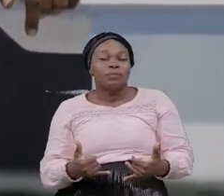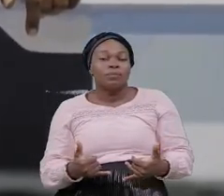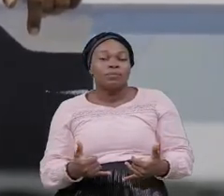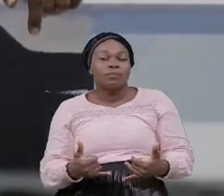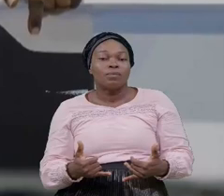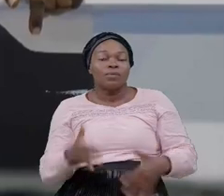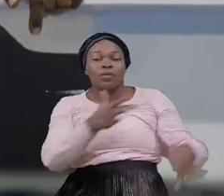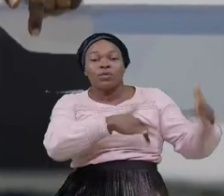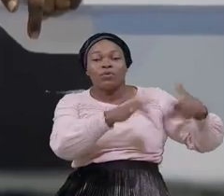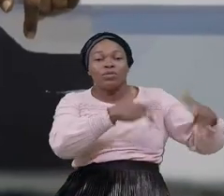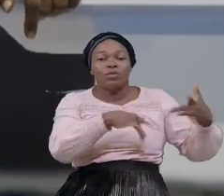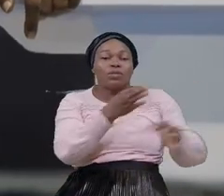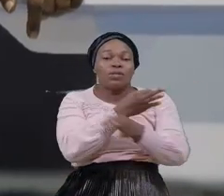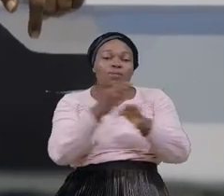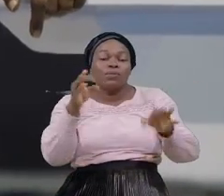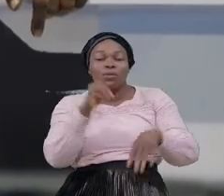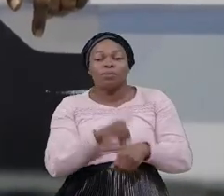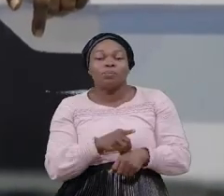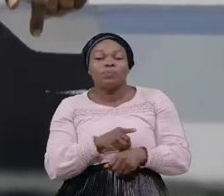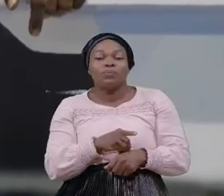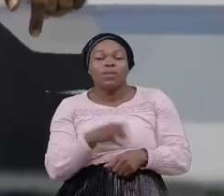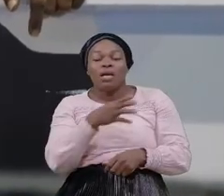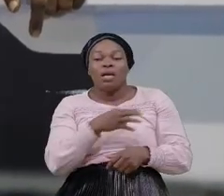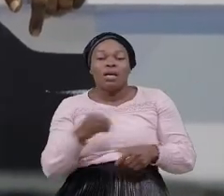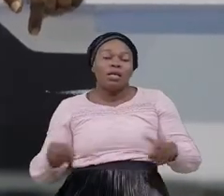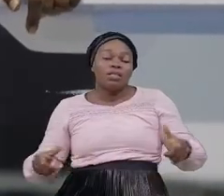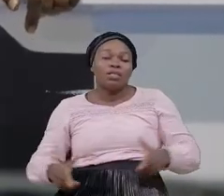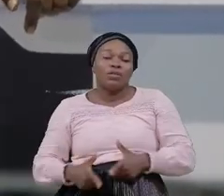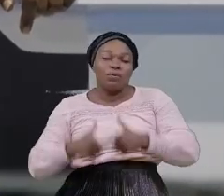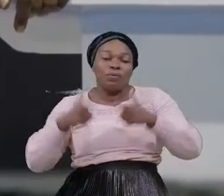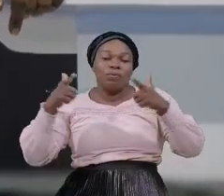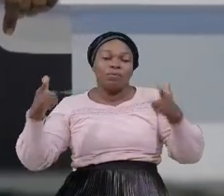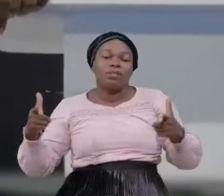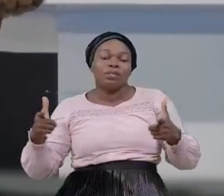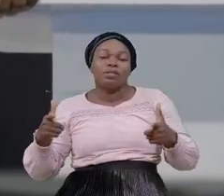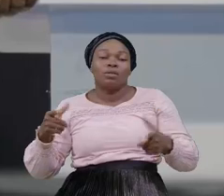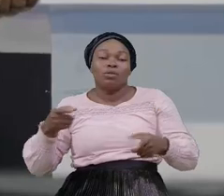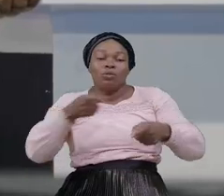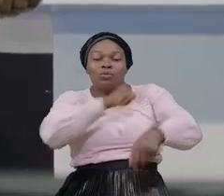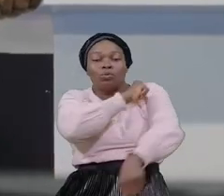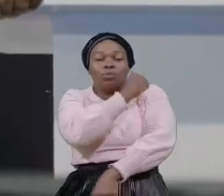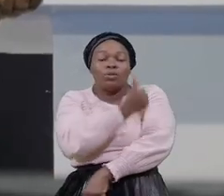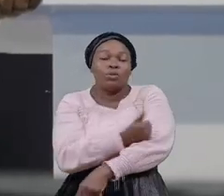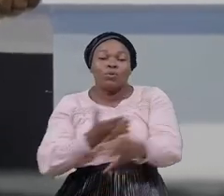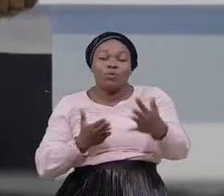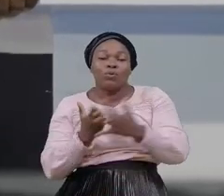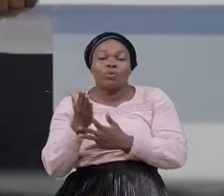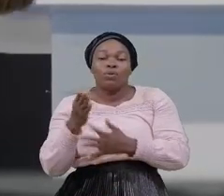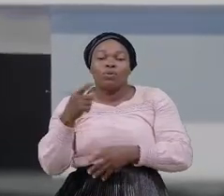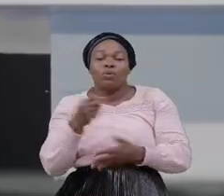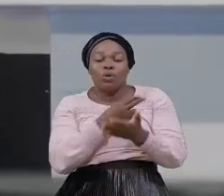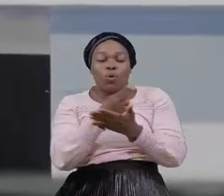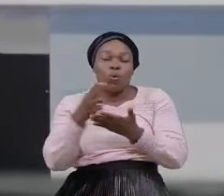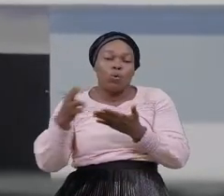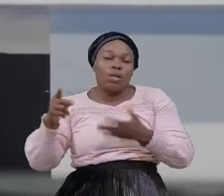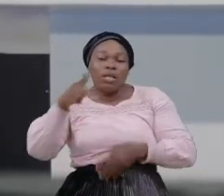C'est la libération gracieuse et la grande domination par